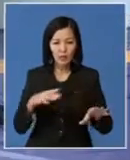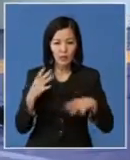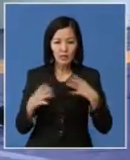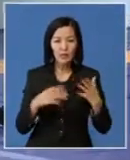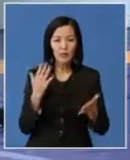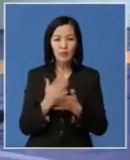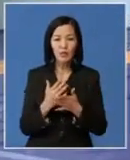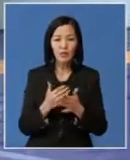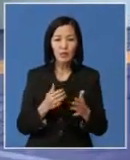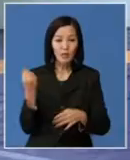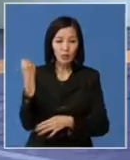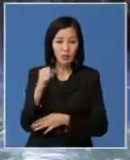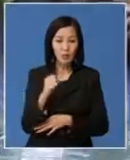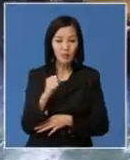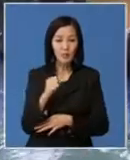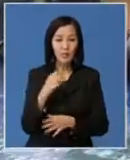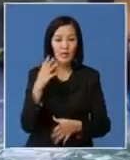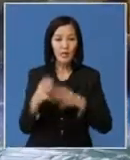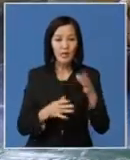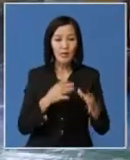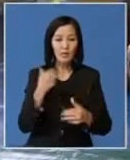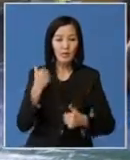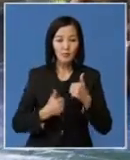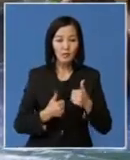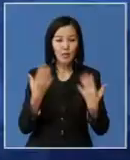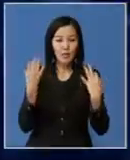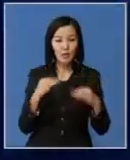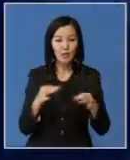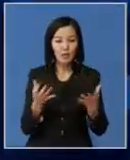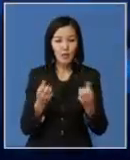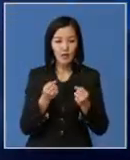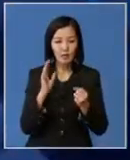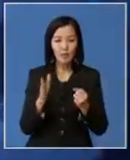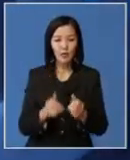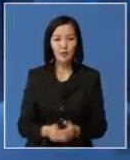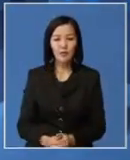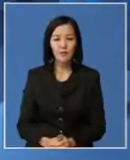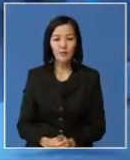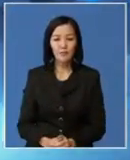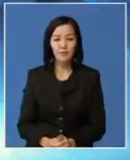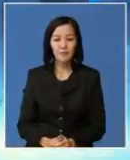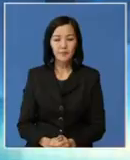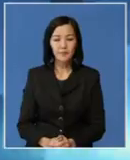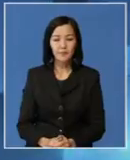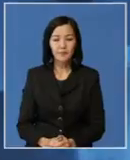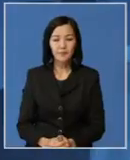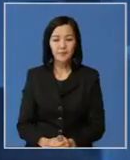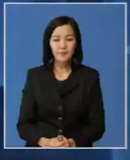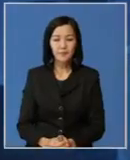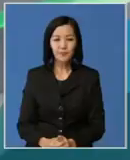жарып жатса, Азия және әлем чемпионатына жолдама алады. Жарқын Нұрланұлы, Қайрат Қастұранов, Жетісу телеарнасы.